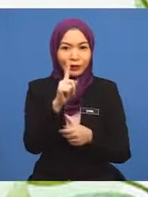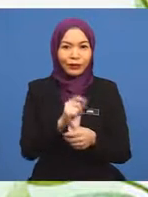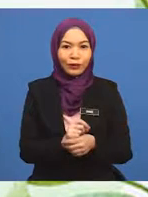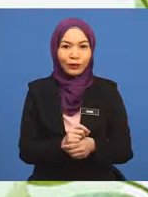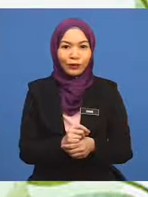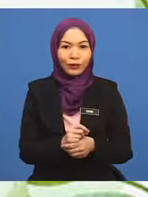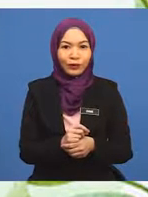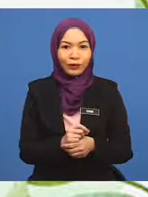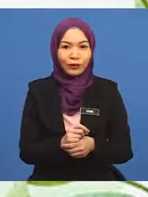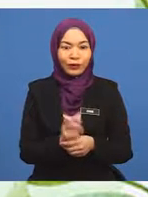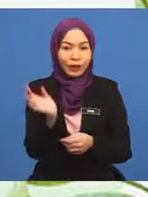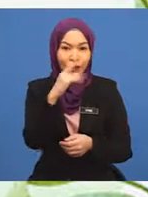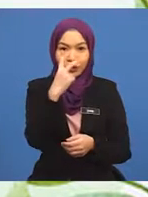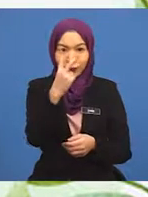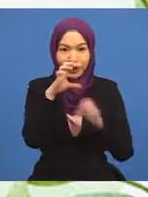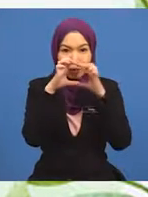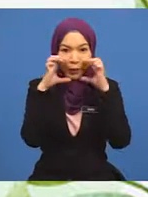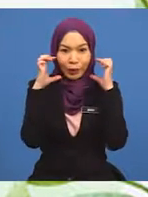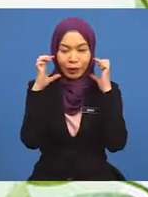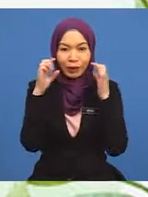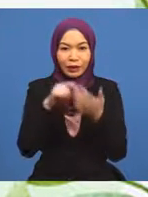Mari kita lihat pelitup muka ini.